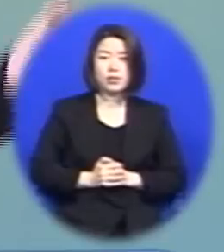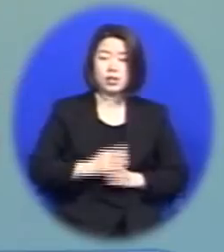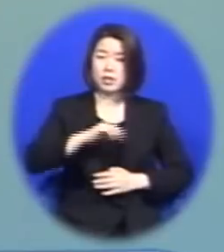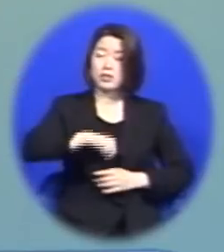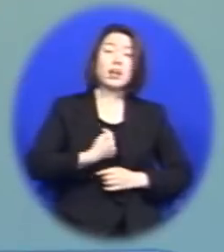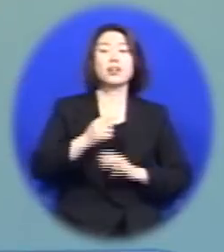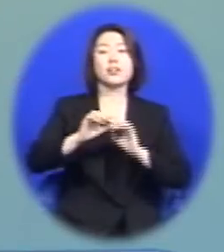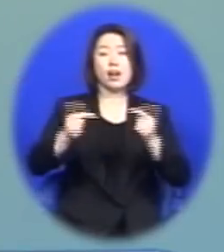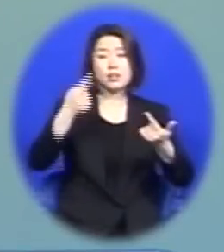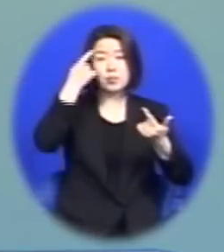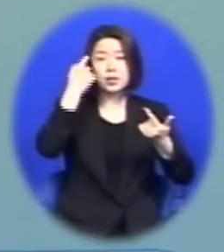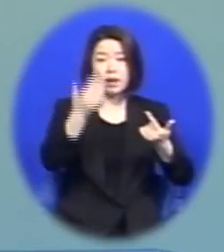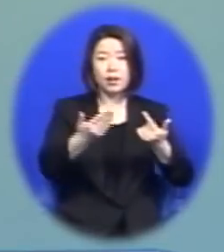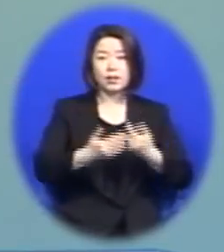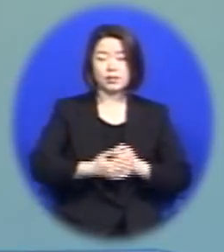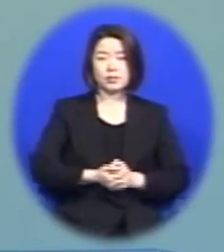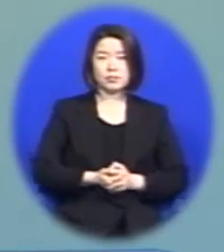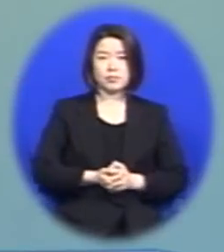자기는 안그렇습니까